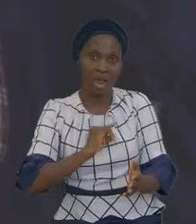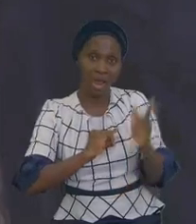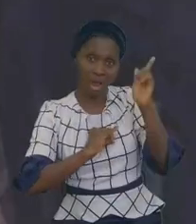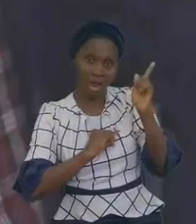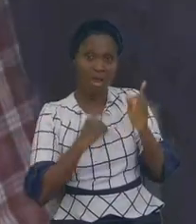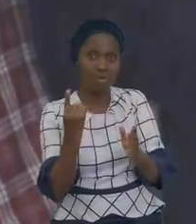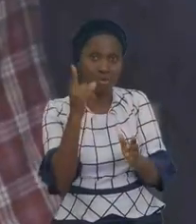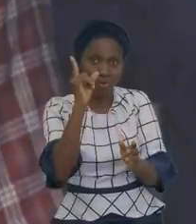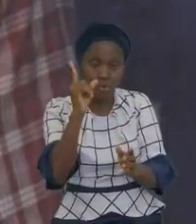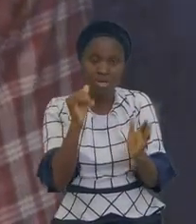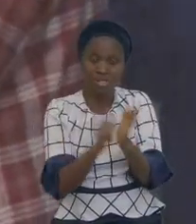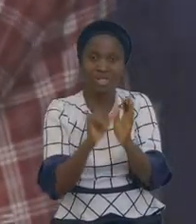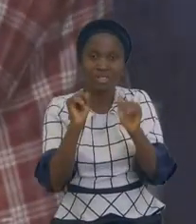t'affranchir.